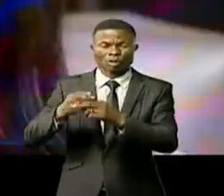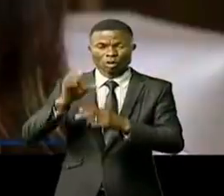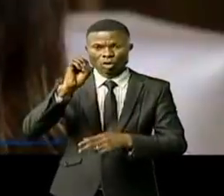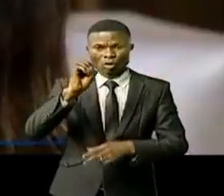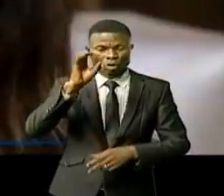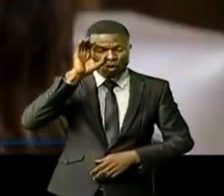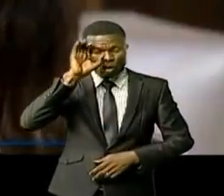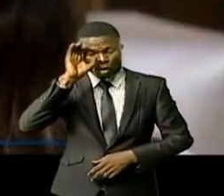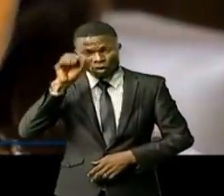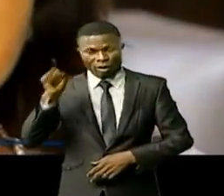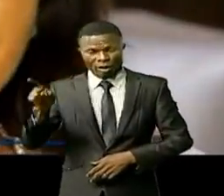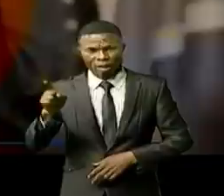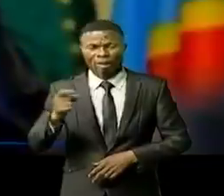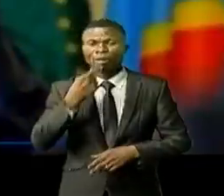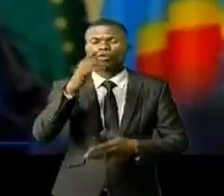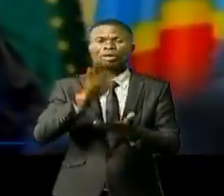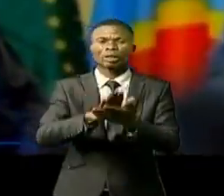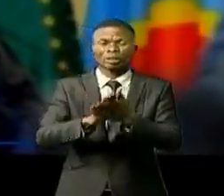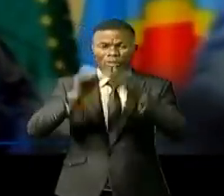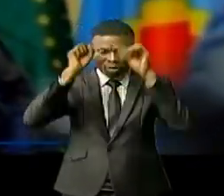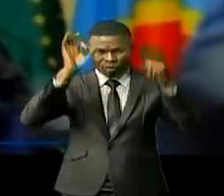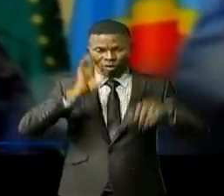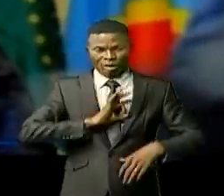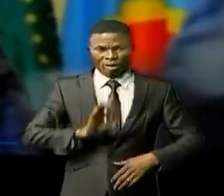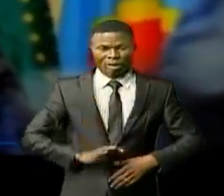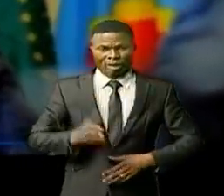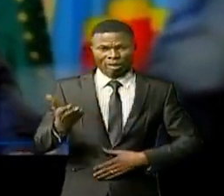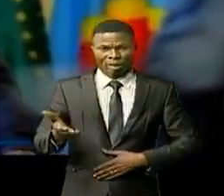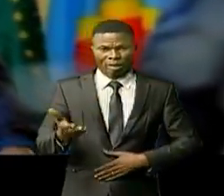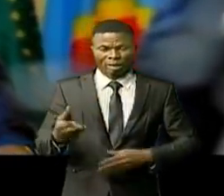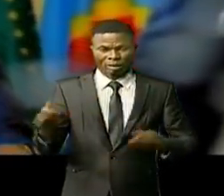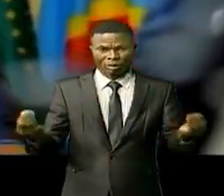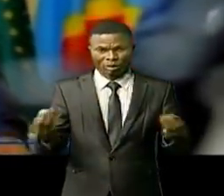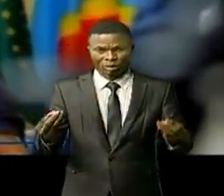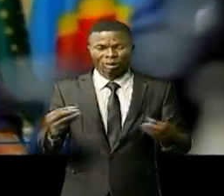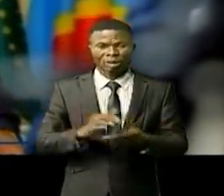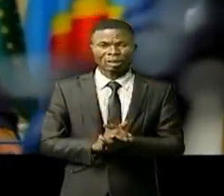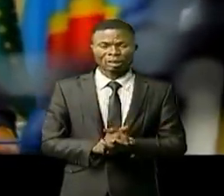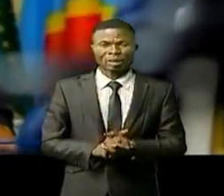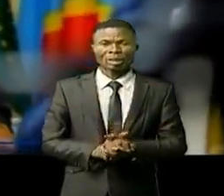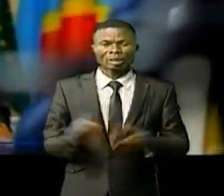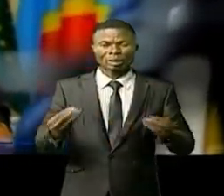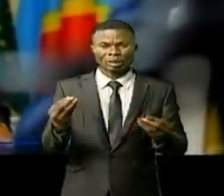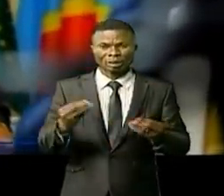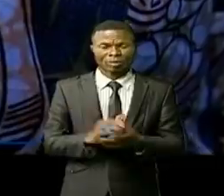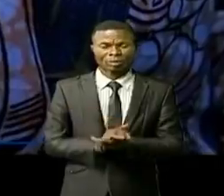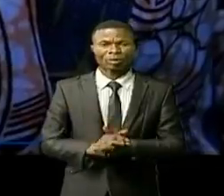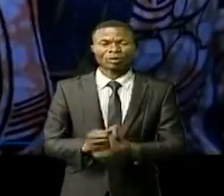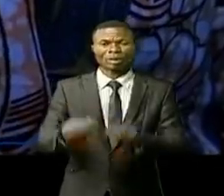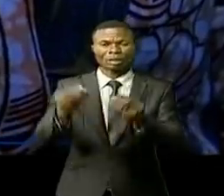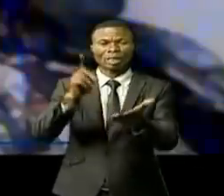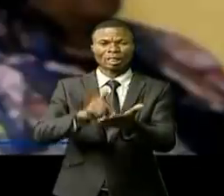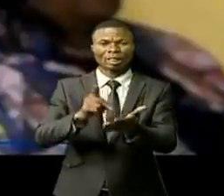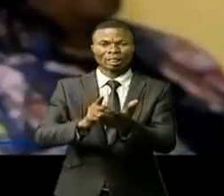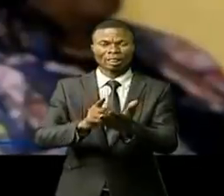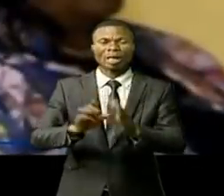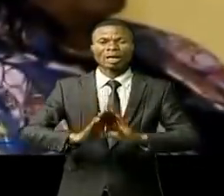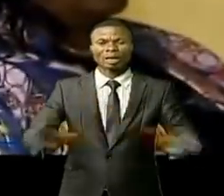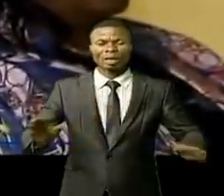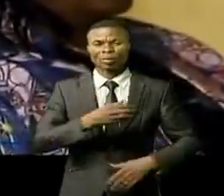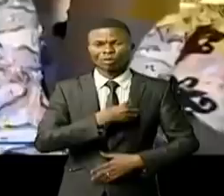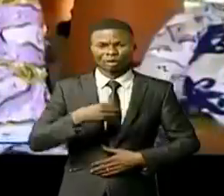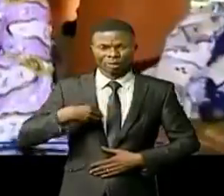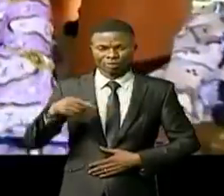agence de Bounia, remercie le chef de l'État, Félix-Antoine Tshisekedi Tshilombo, d'avoir décerné des diplômes de mérite à deux femmes de